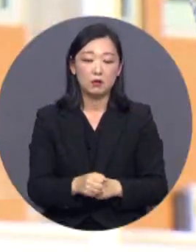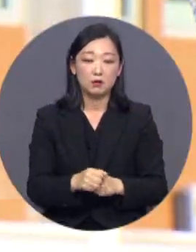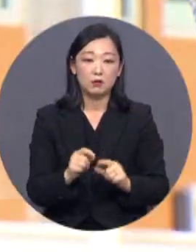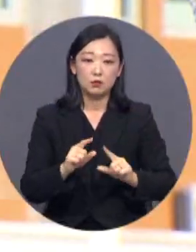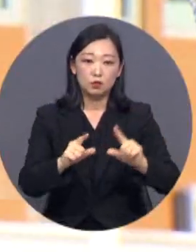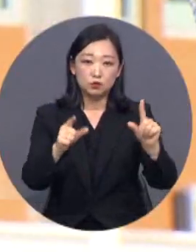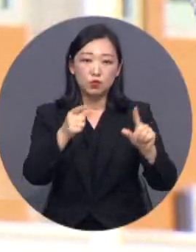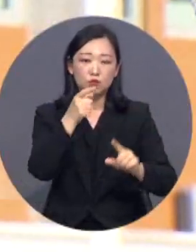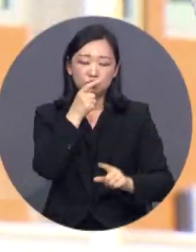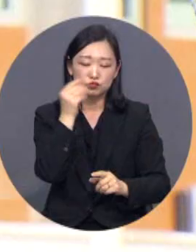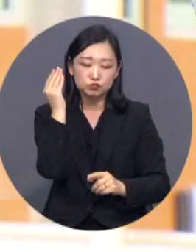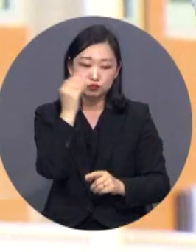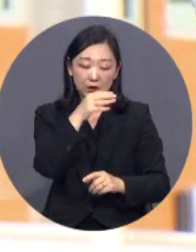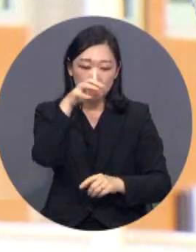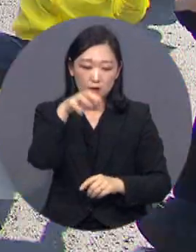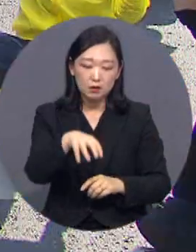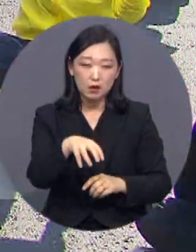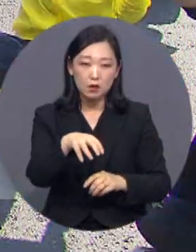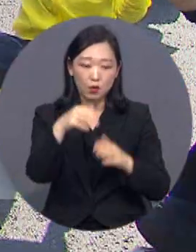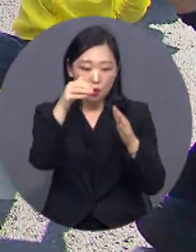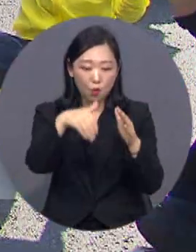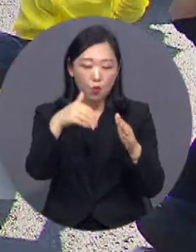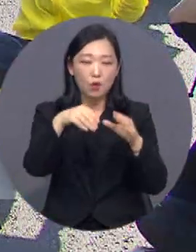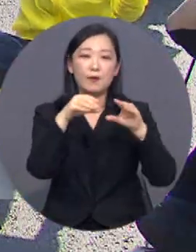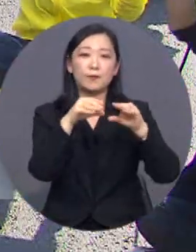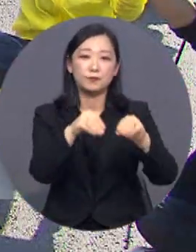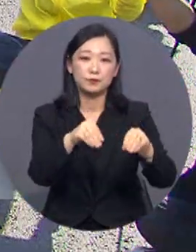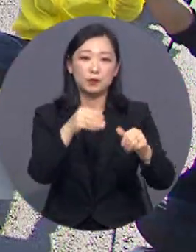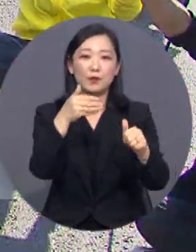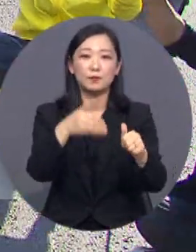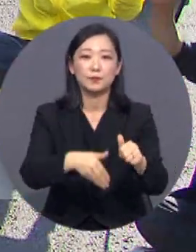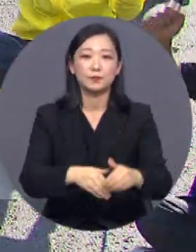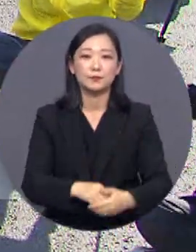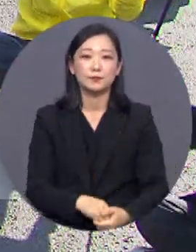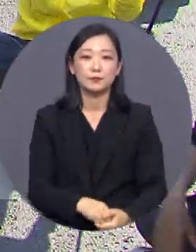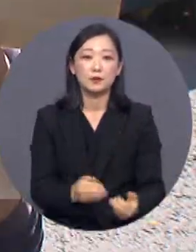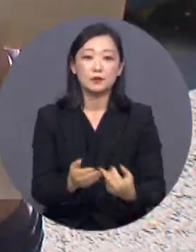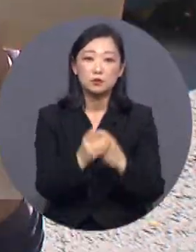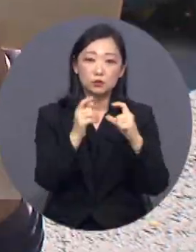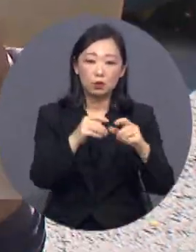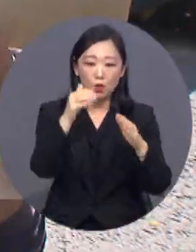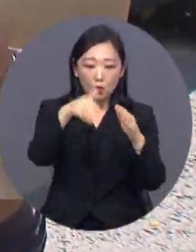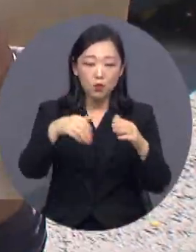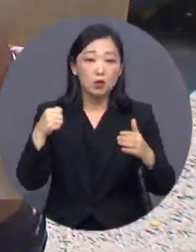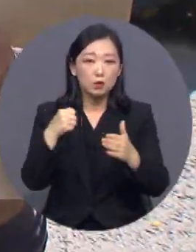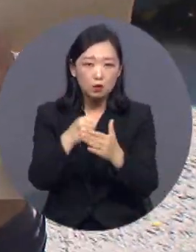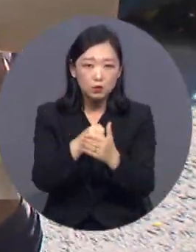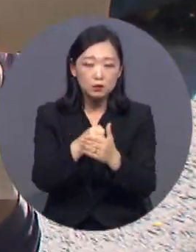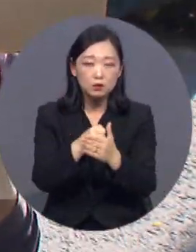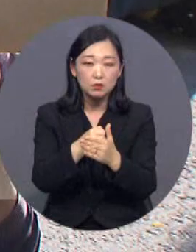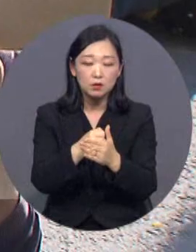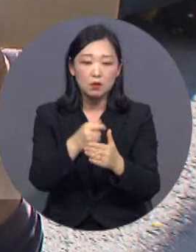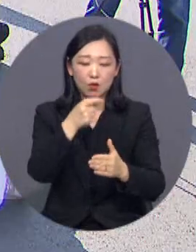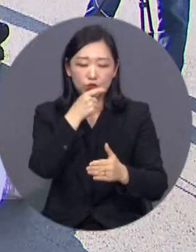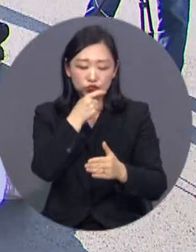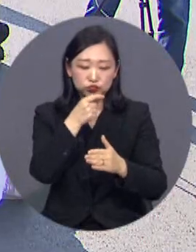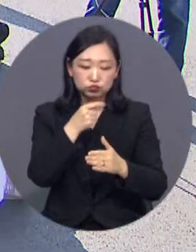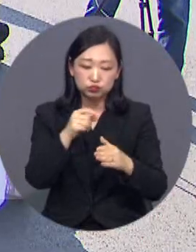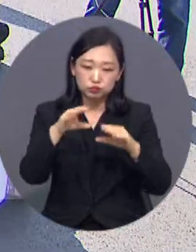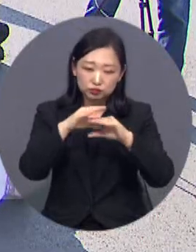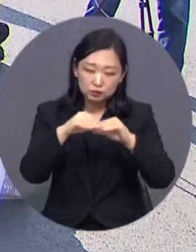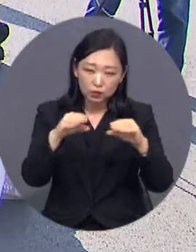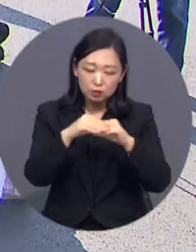하수처리장 증설공사 중단을 촉구했습니다 이들은 제주도가 공사를 결정하면서 하수처리장